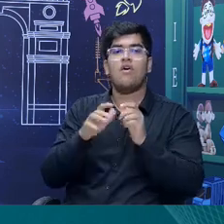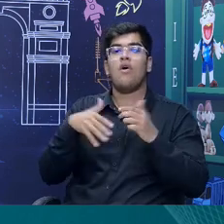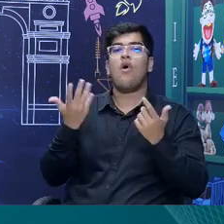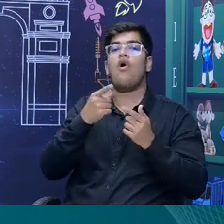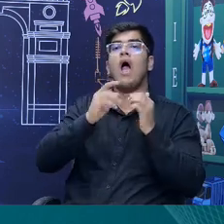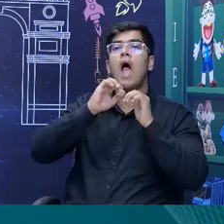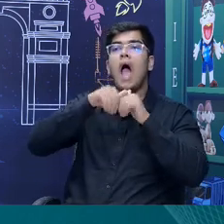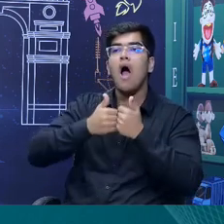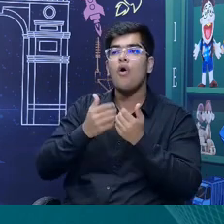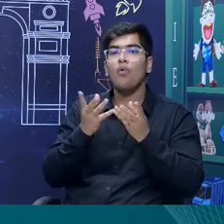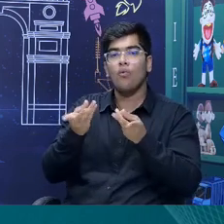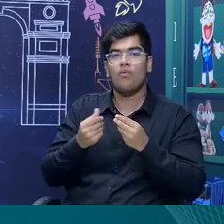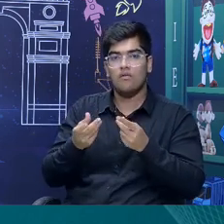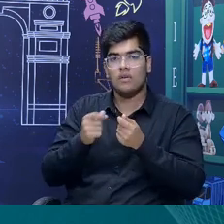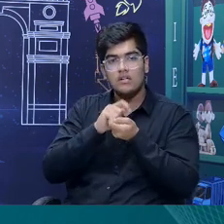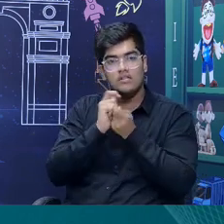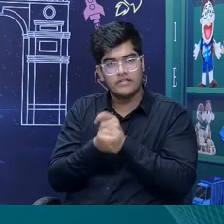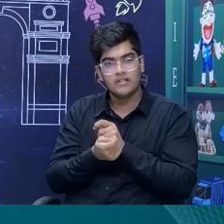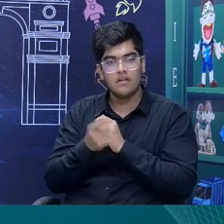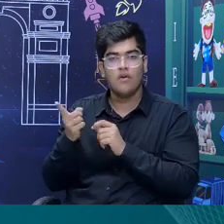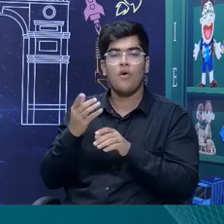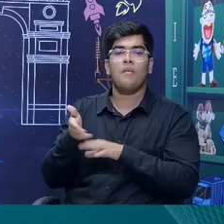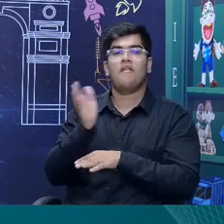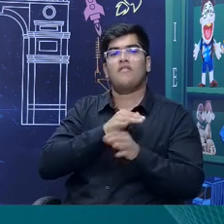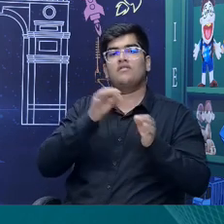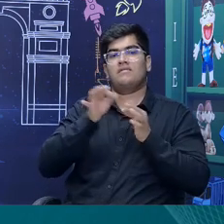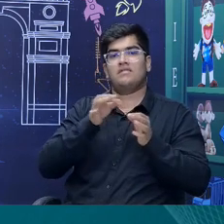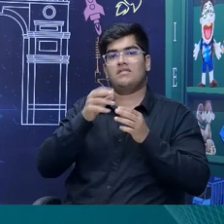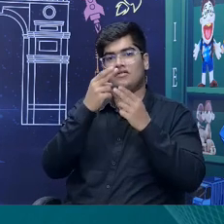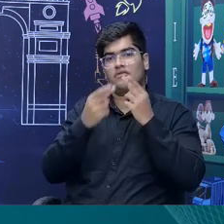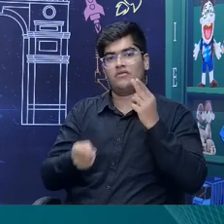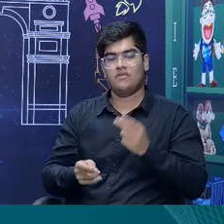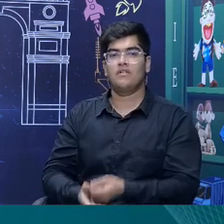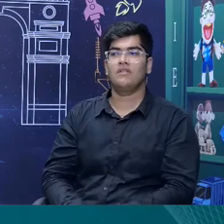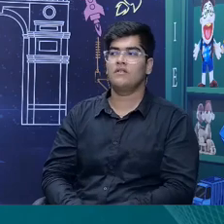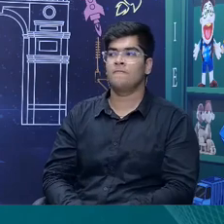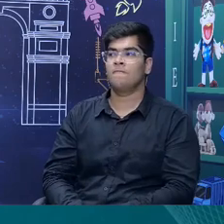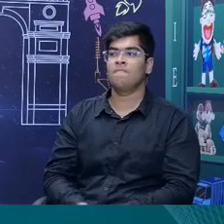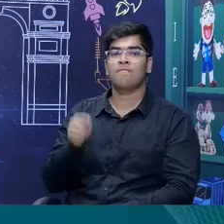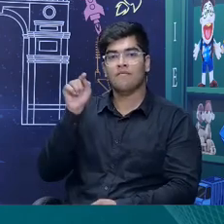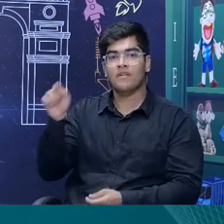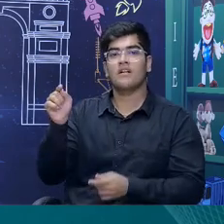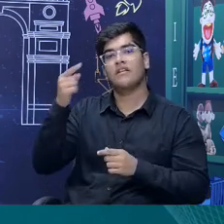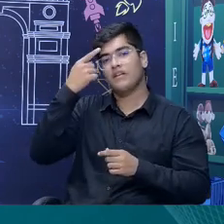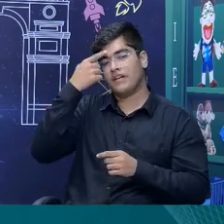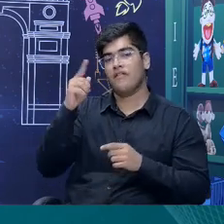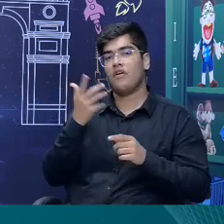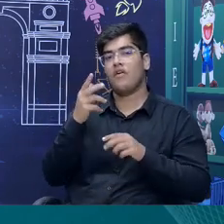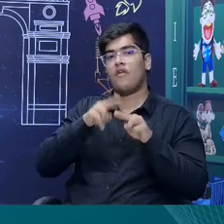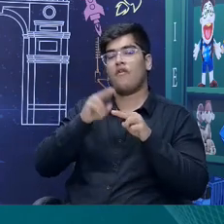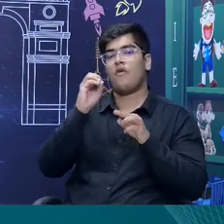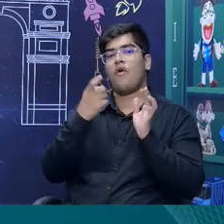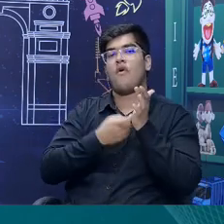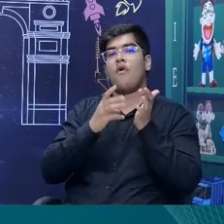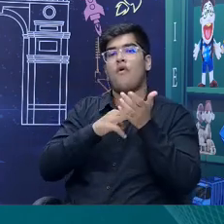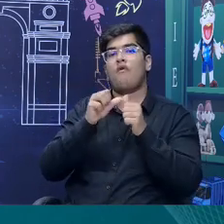सीट दिखाई थी आपको जो पंचायत के मेंबर्स ने कलेक्ट करना था डाटा दिस इस फॉर्मल डेमोक्रेसी ओके